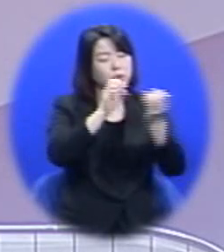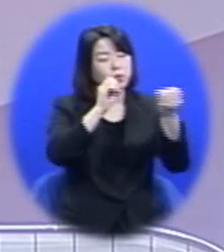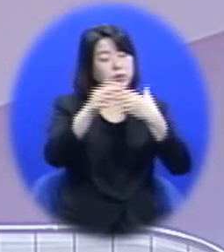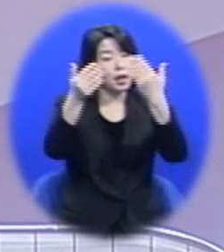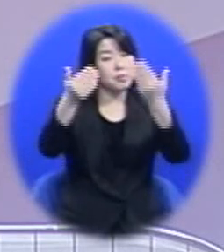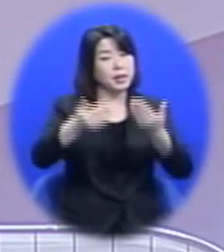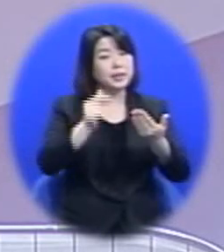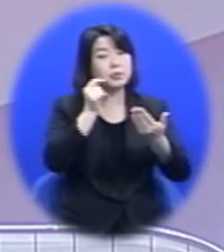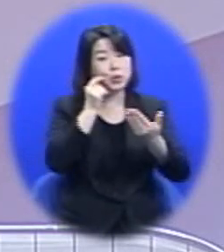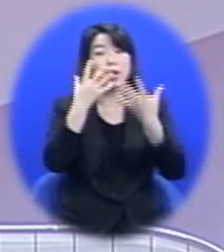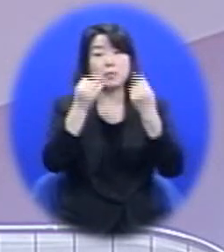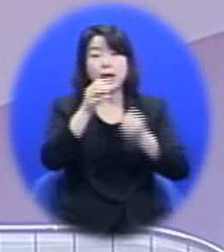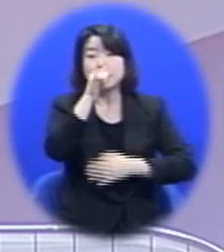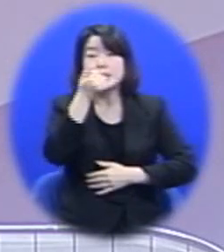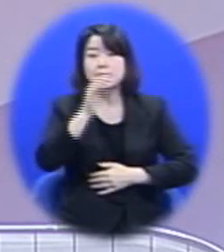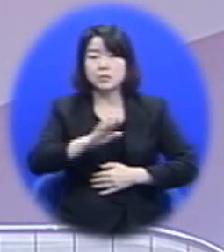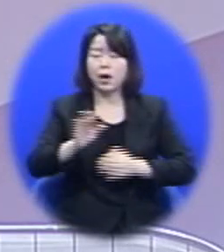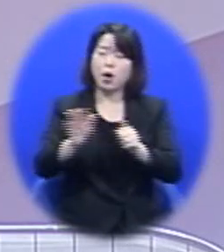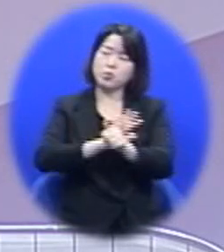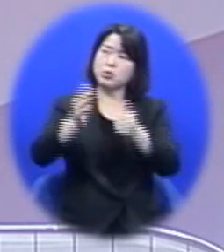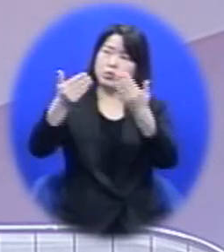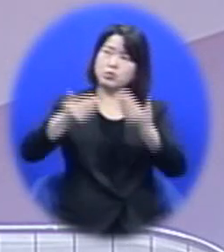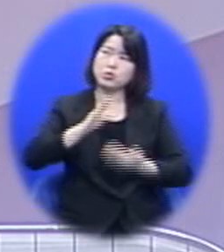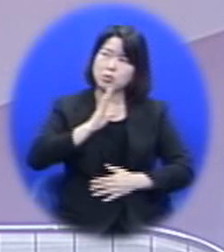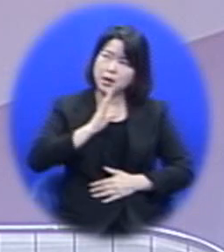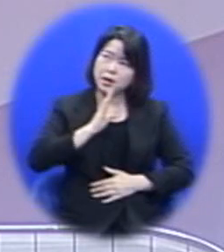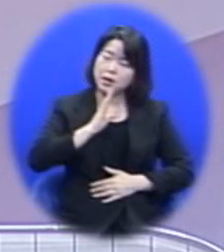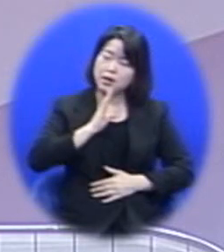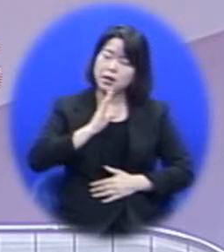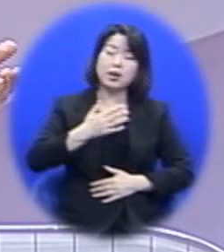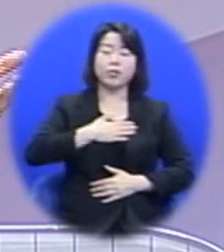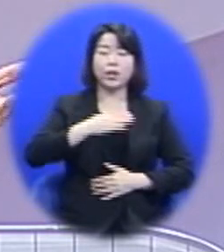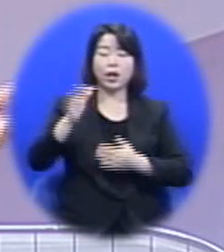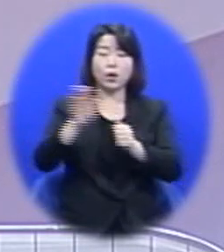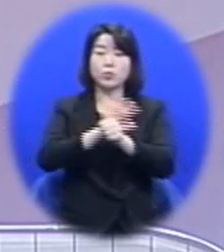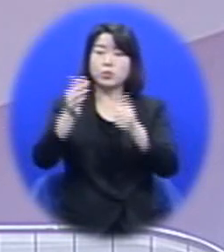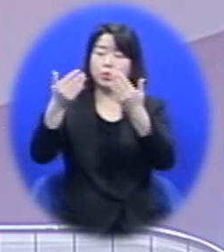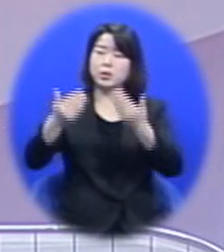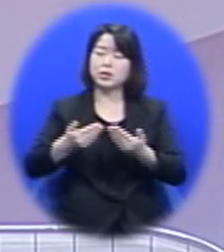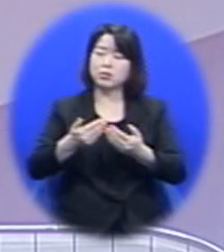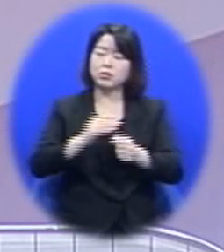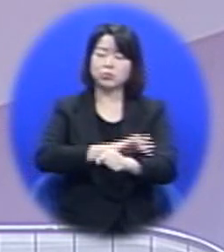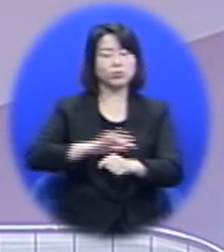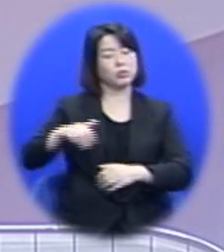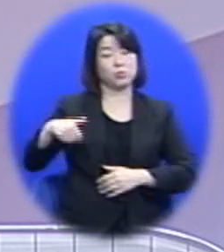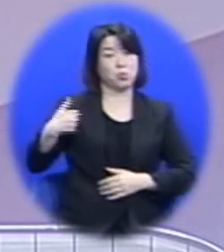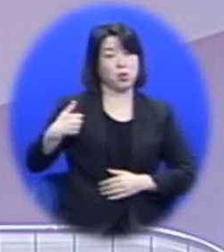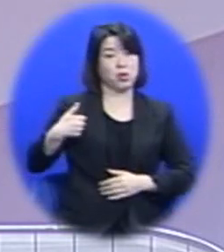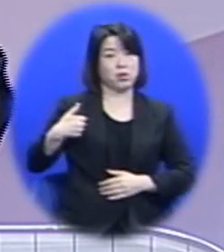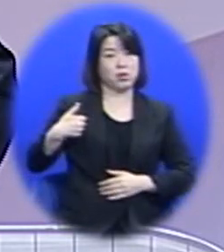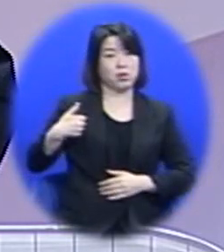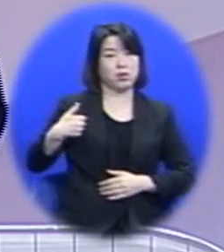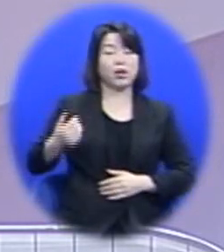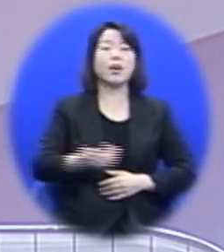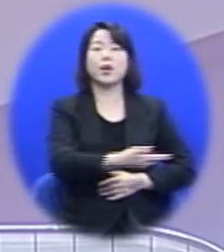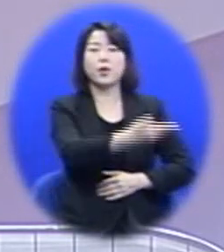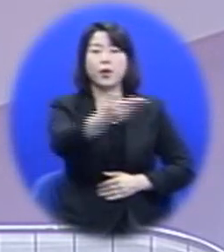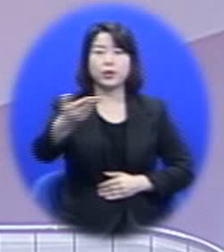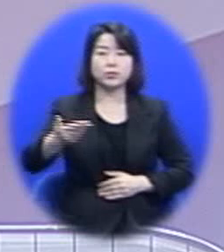건 많았는데 위로를 주셨나? 나 위로 받은 것도 잘 모르겠는데.